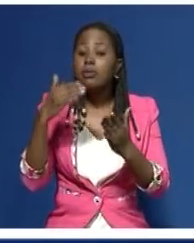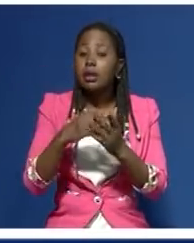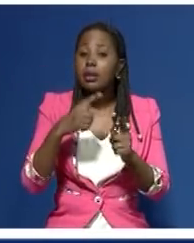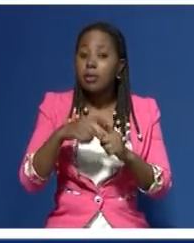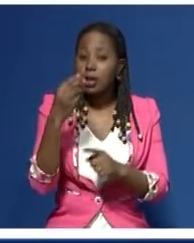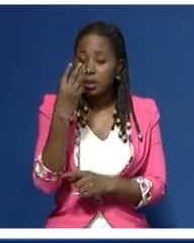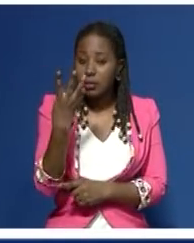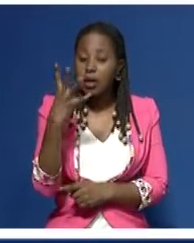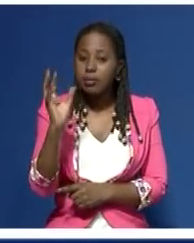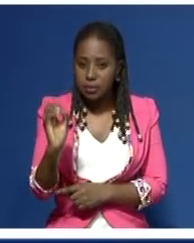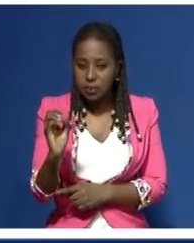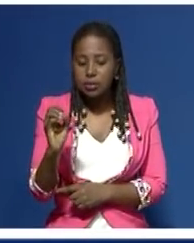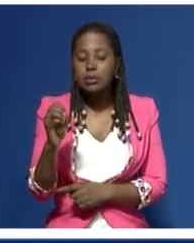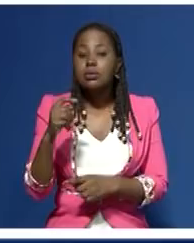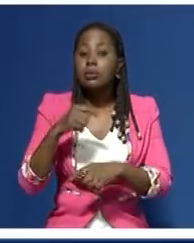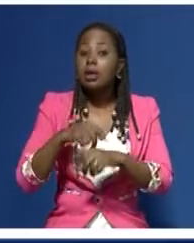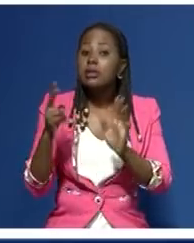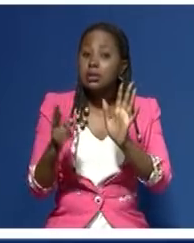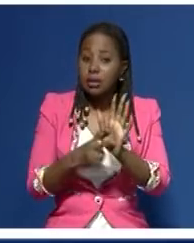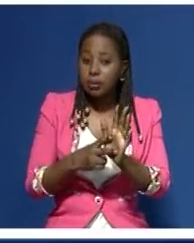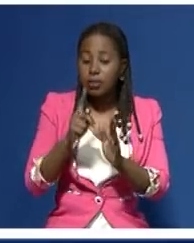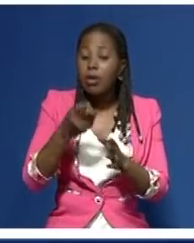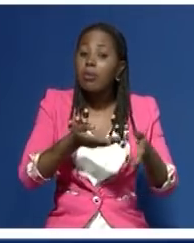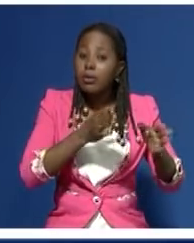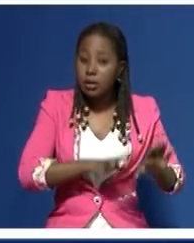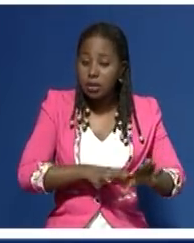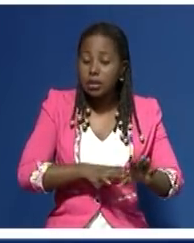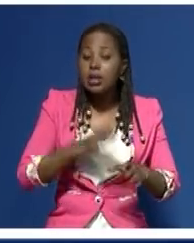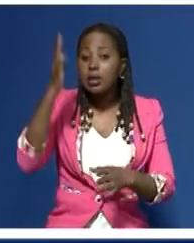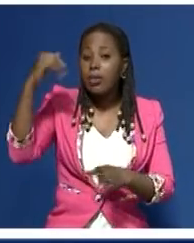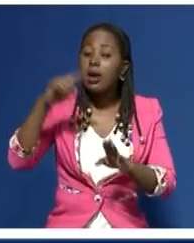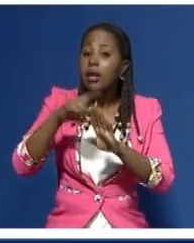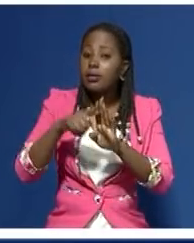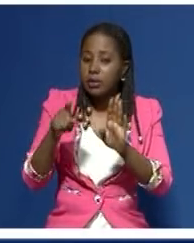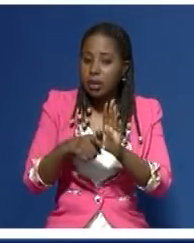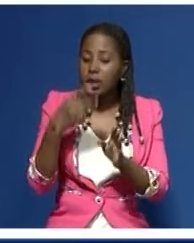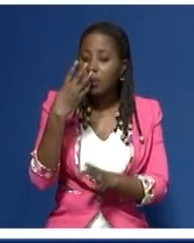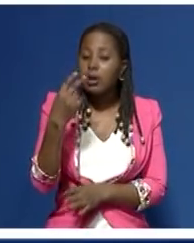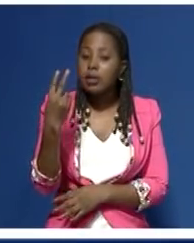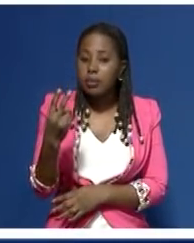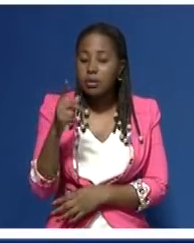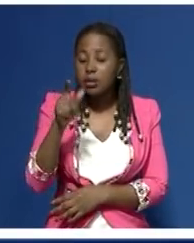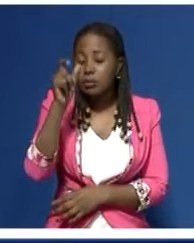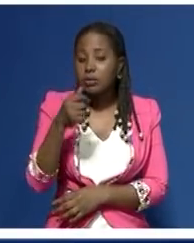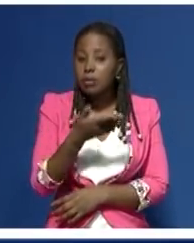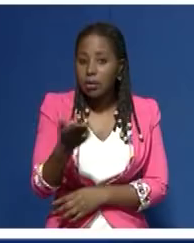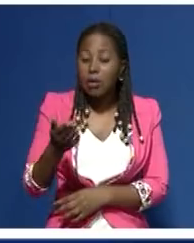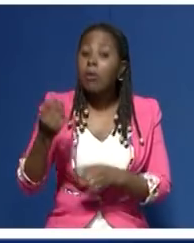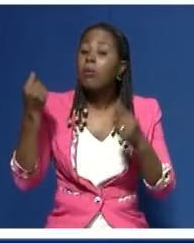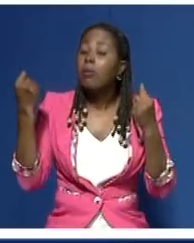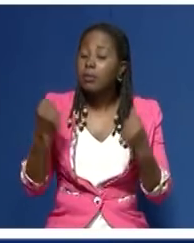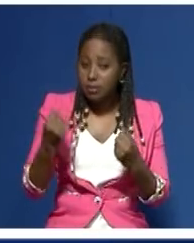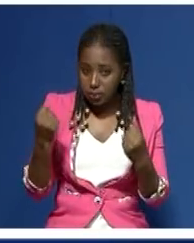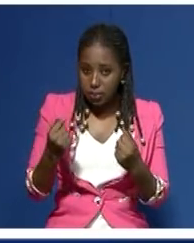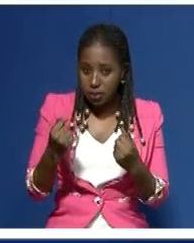wamefikia 350, huku 7 watu wamefariki kwa bara la Afrika, kwa 42 watu hao